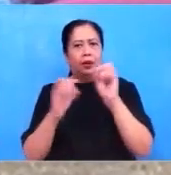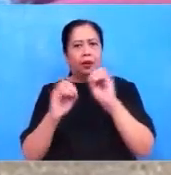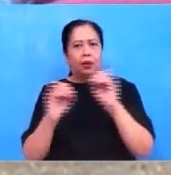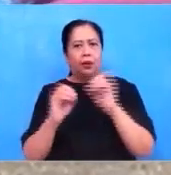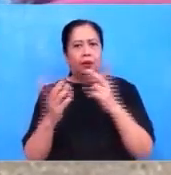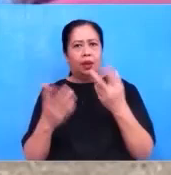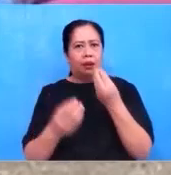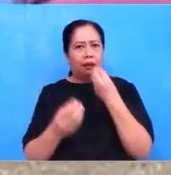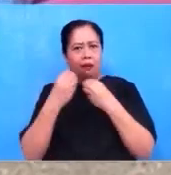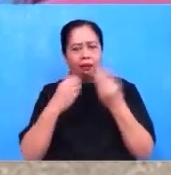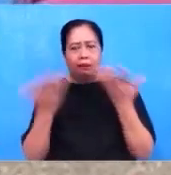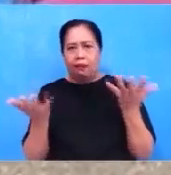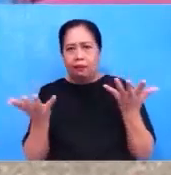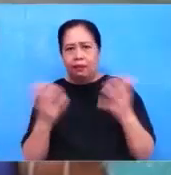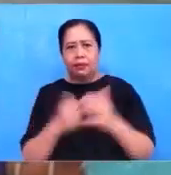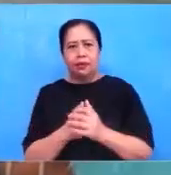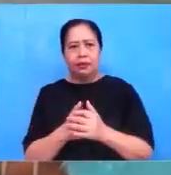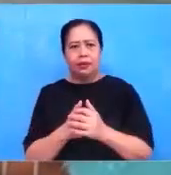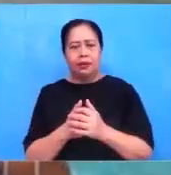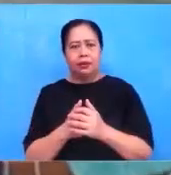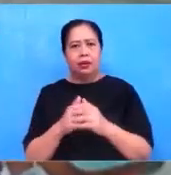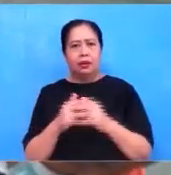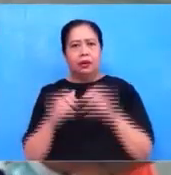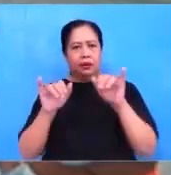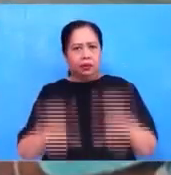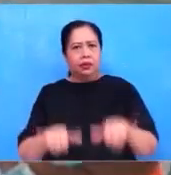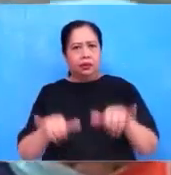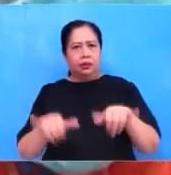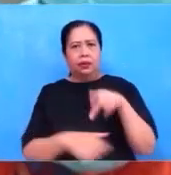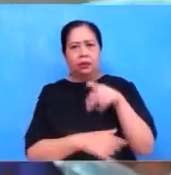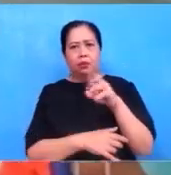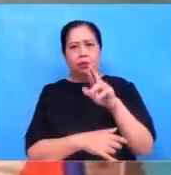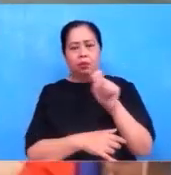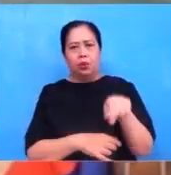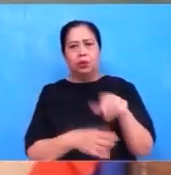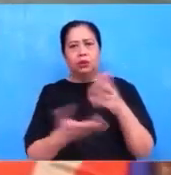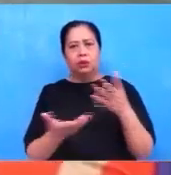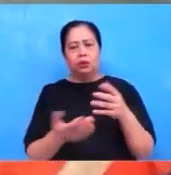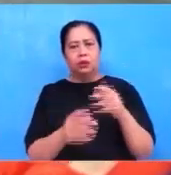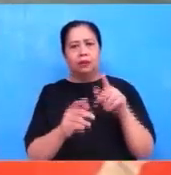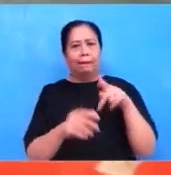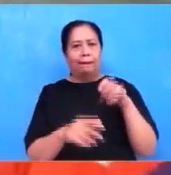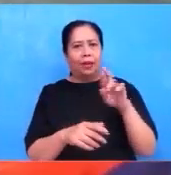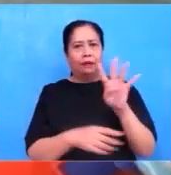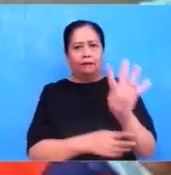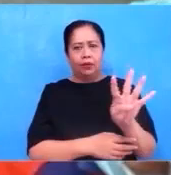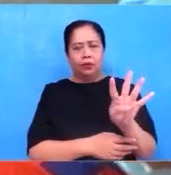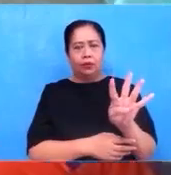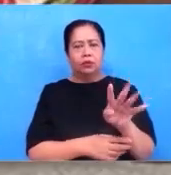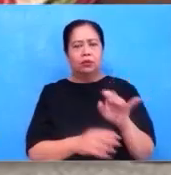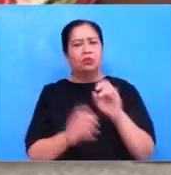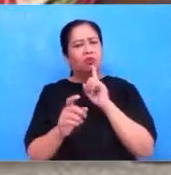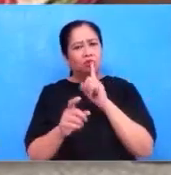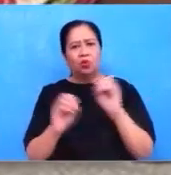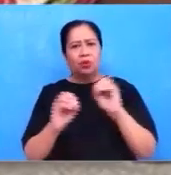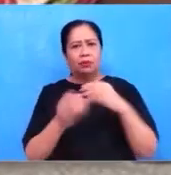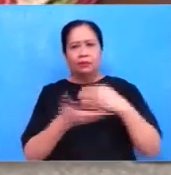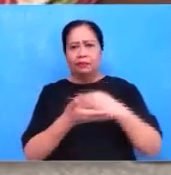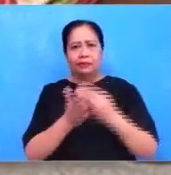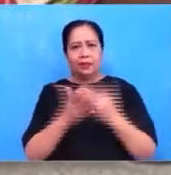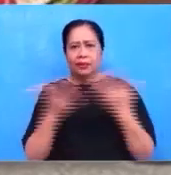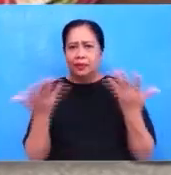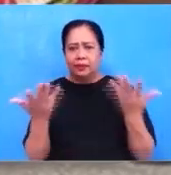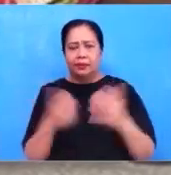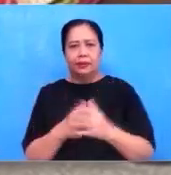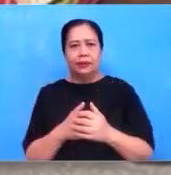makain. Kaya hindi kami umalis dito sa pantalan ng barko, sa PEL 4, talaga wala-wala kaming budget. Dahil